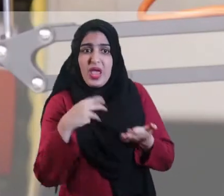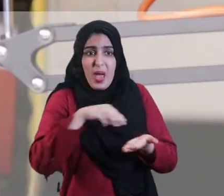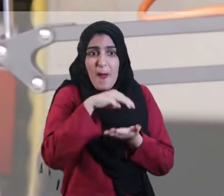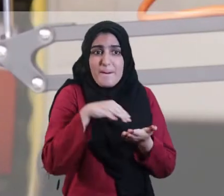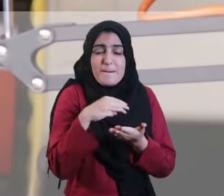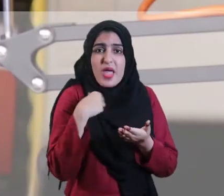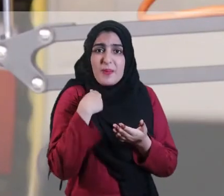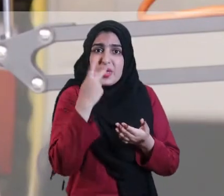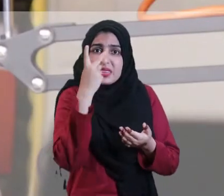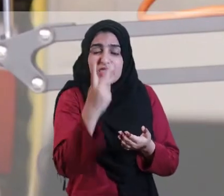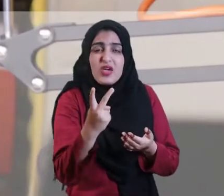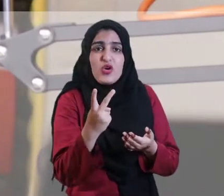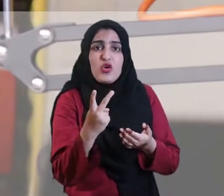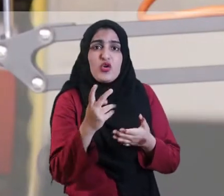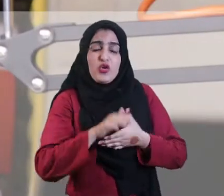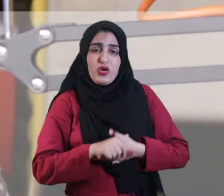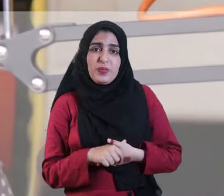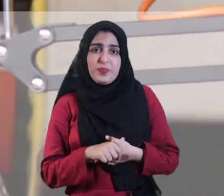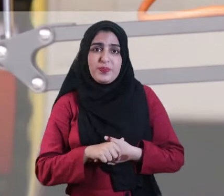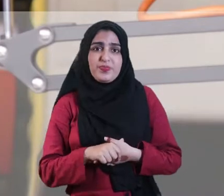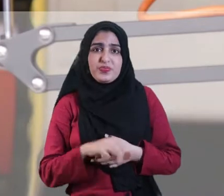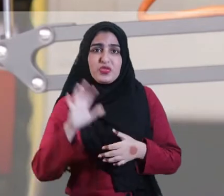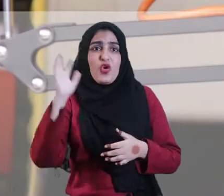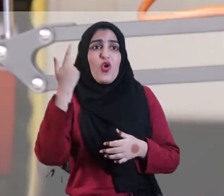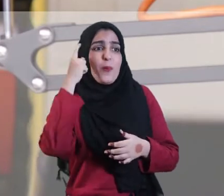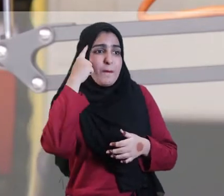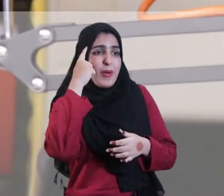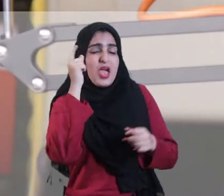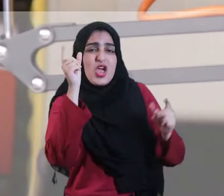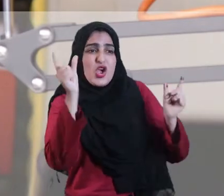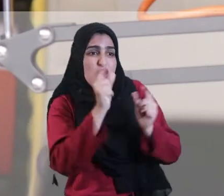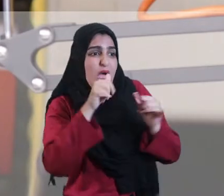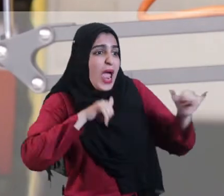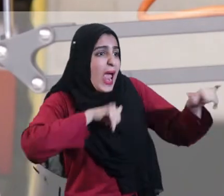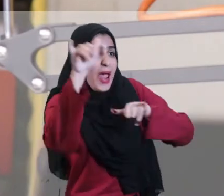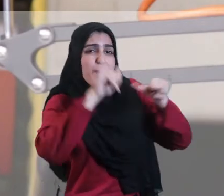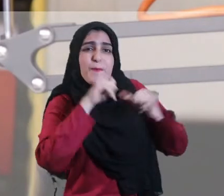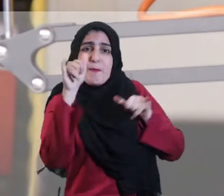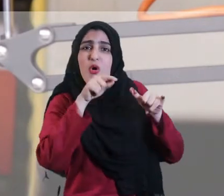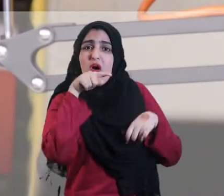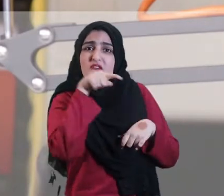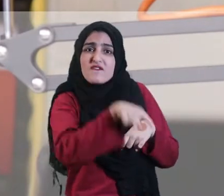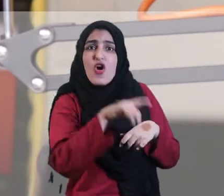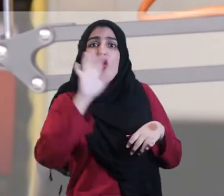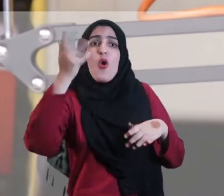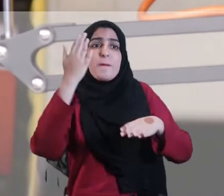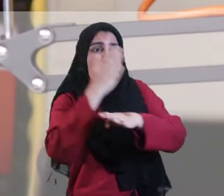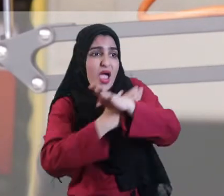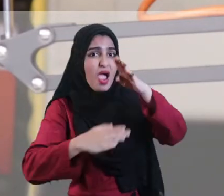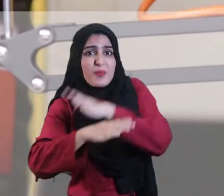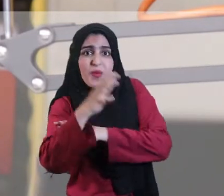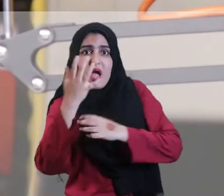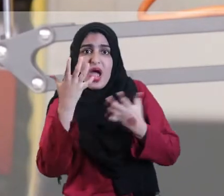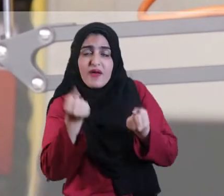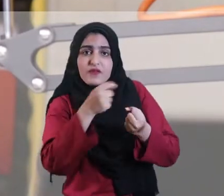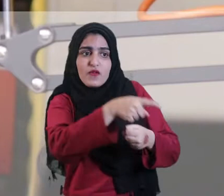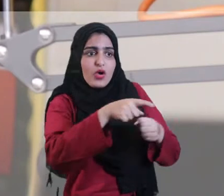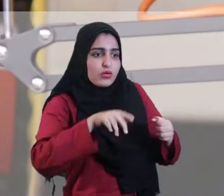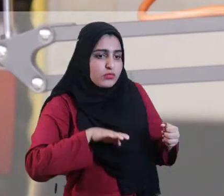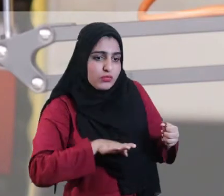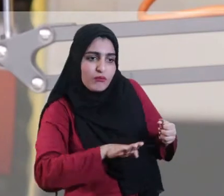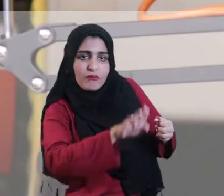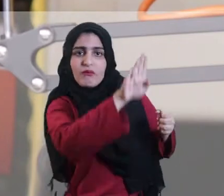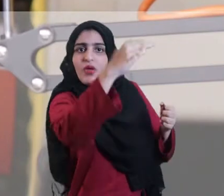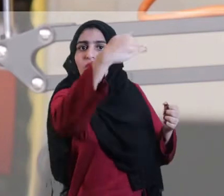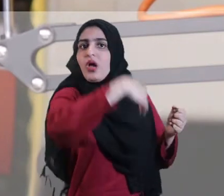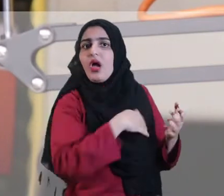है स्पीक कुछ छोटी इलायची हरिश्चंद्र है कुछ छोटी एयरपोर्ट फ्रेंड्स जहां पर क्रेडिबल पैसेंजर रहते हैं तो आइए शेयर नहीं है